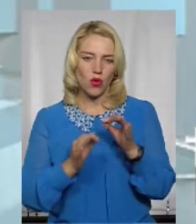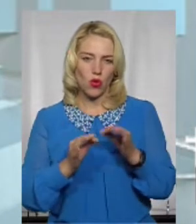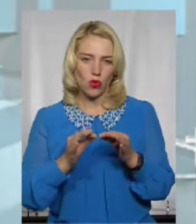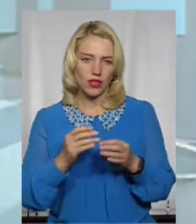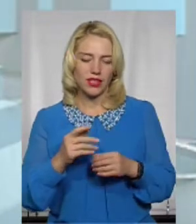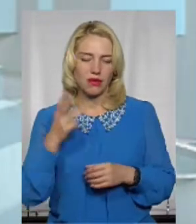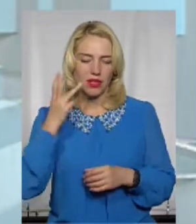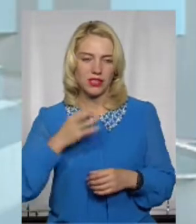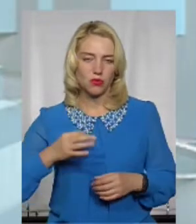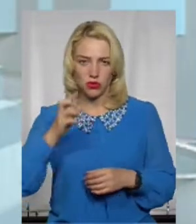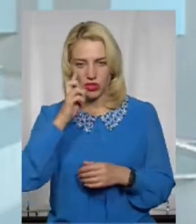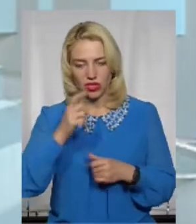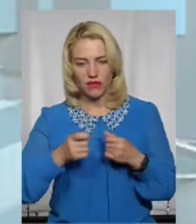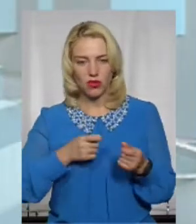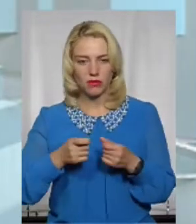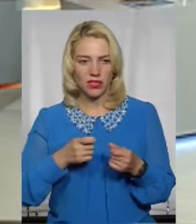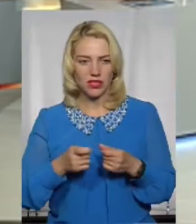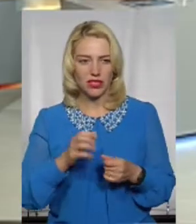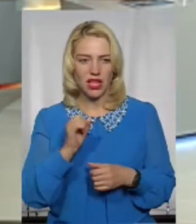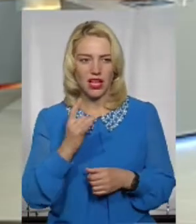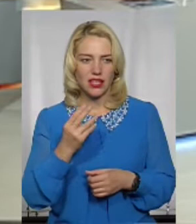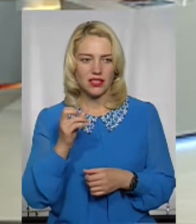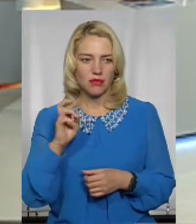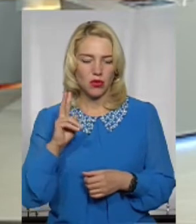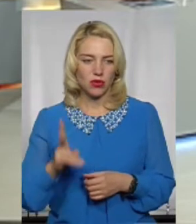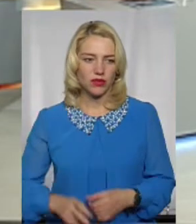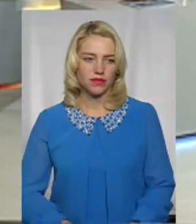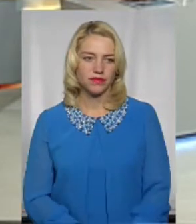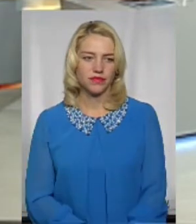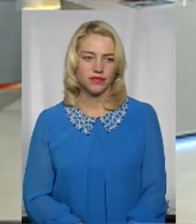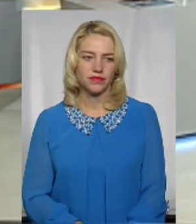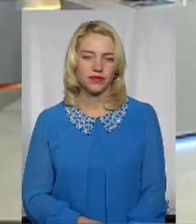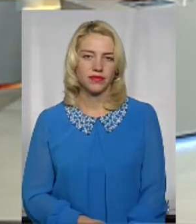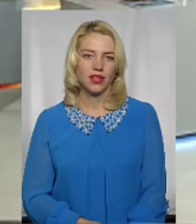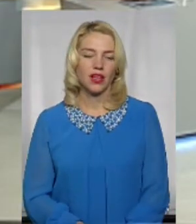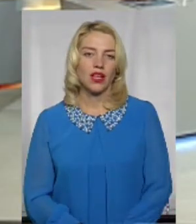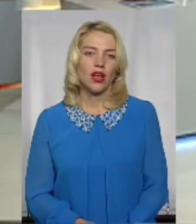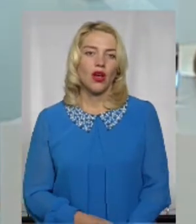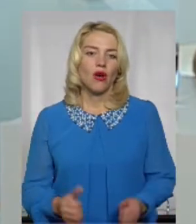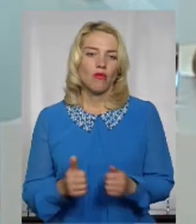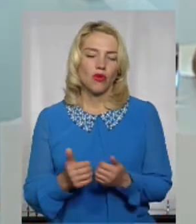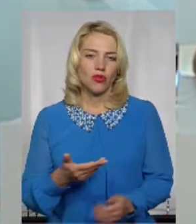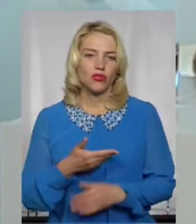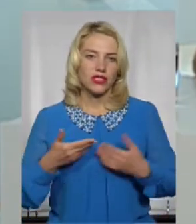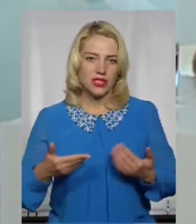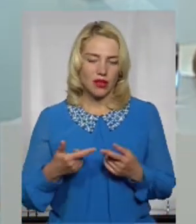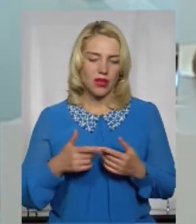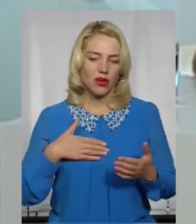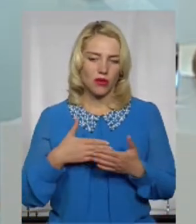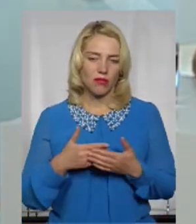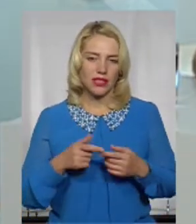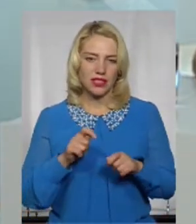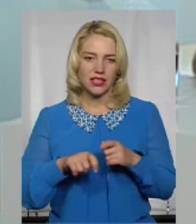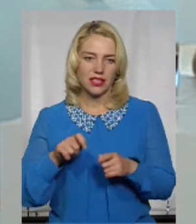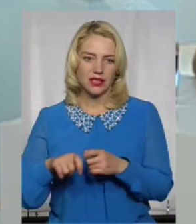обласної державної адміністрації Тетяною Дзюблюк. Добрий вечір. Добрий вечір. Поруч із нами у студії громадські експерти,